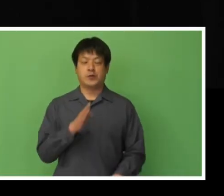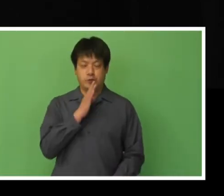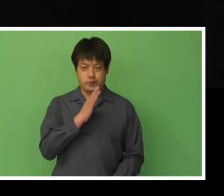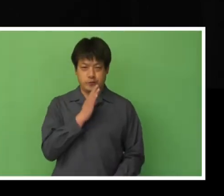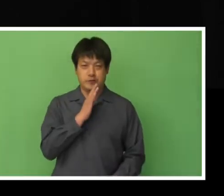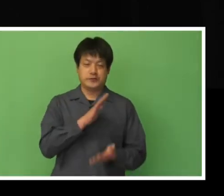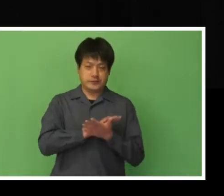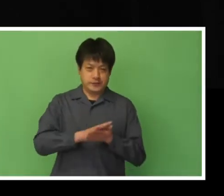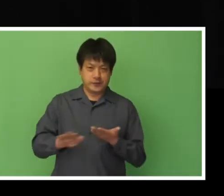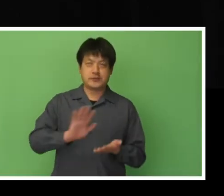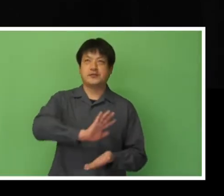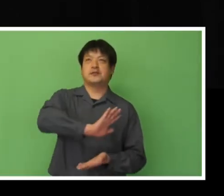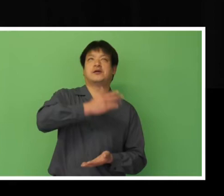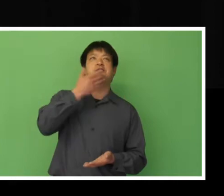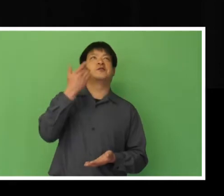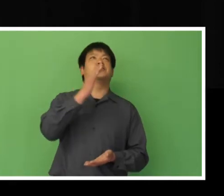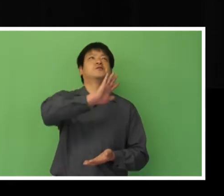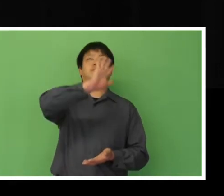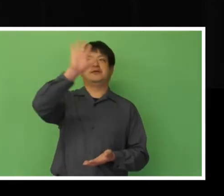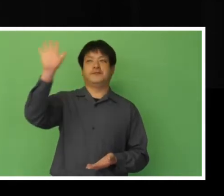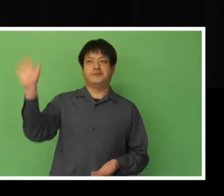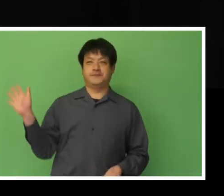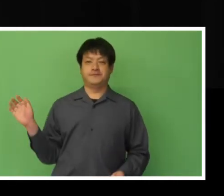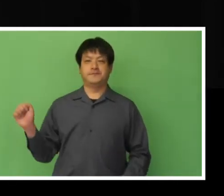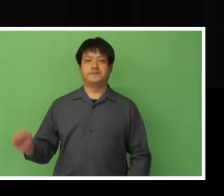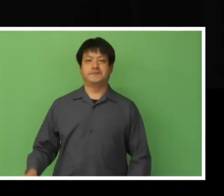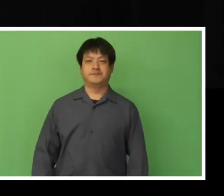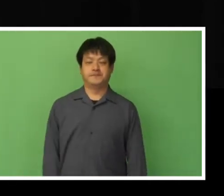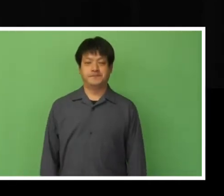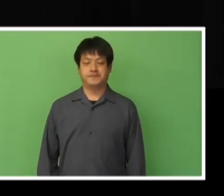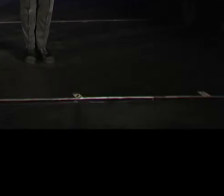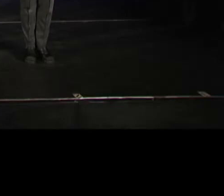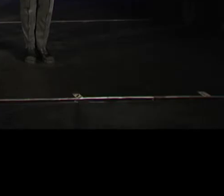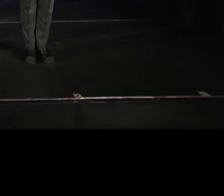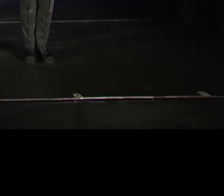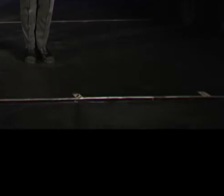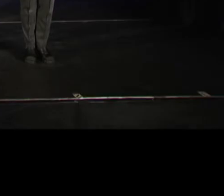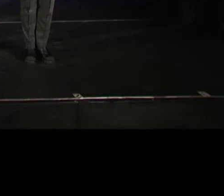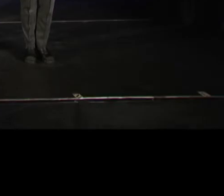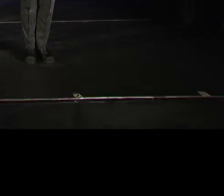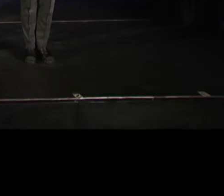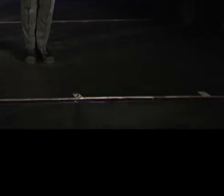今日は本当に綺麗な青空じゃ。